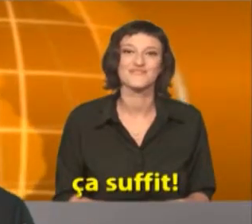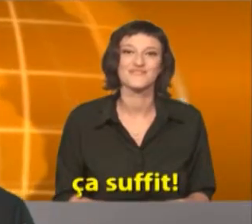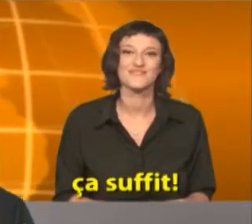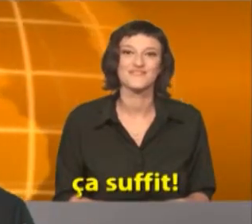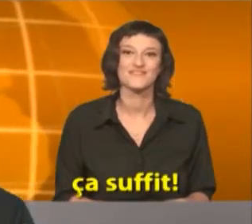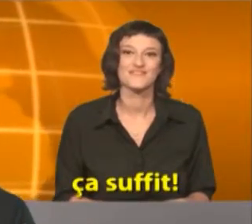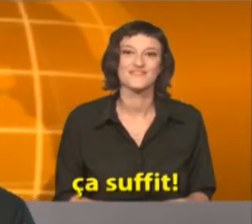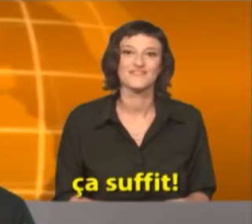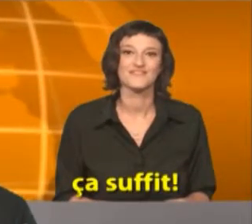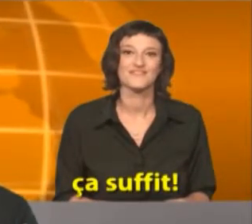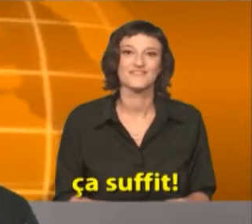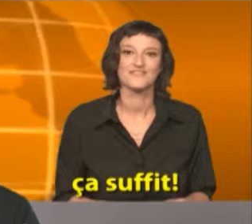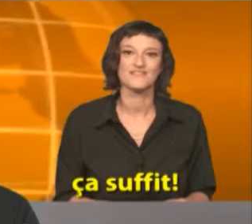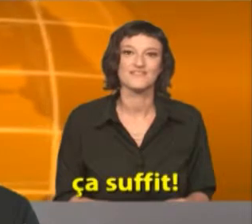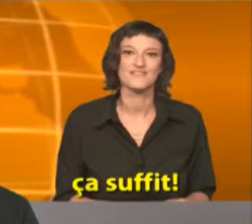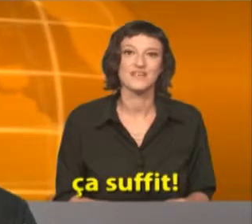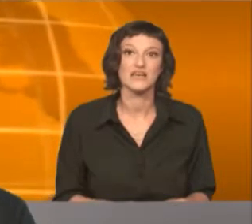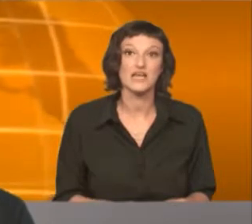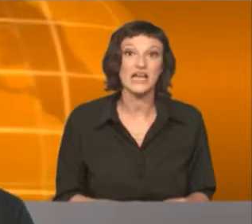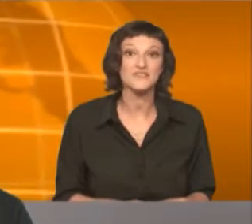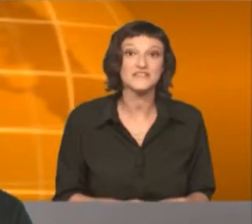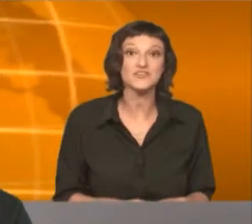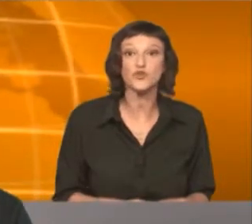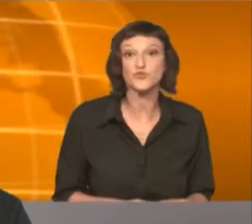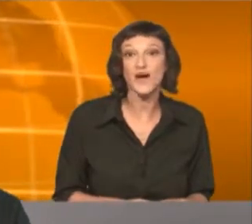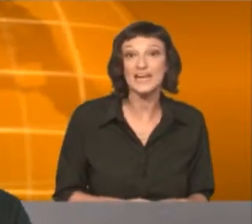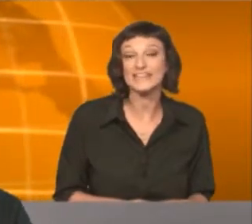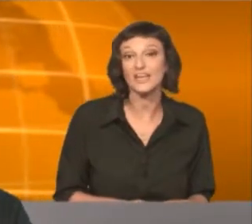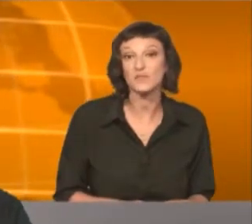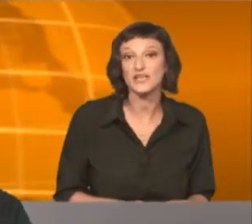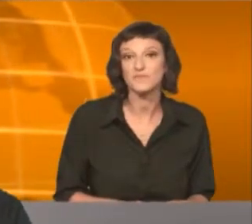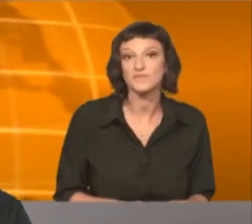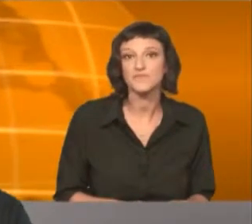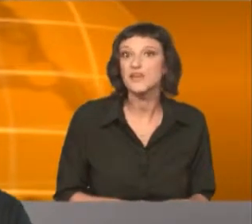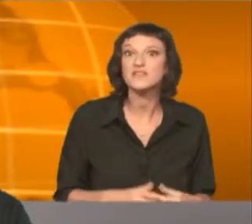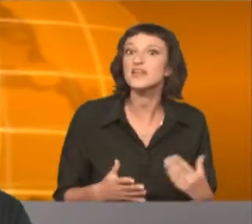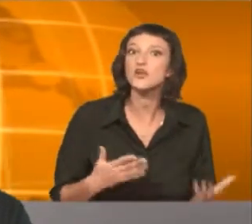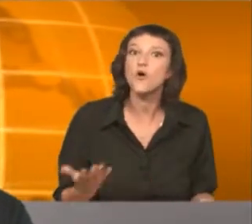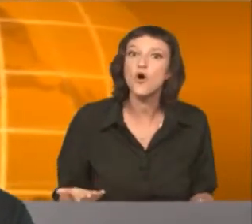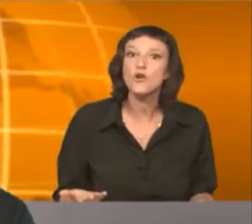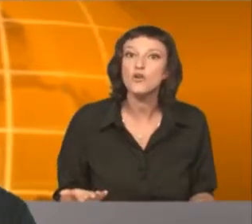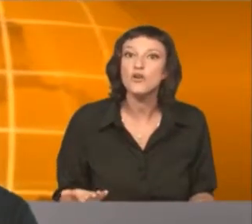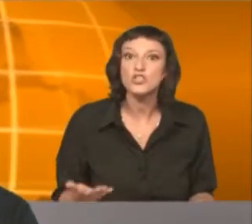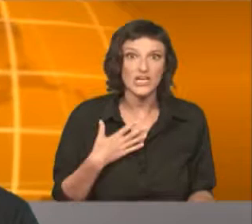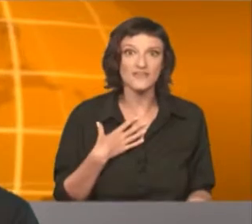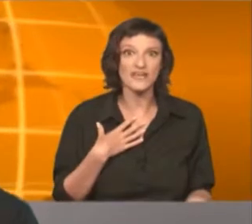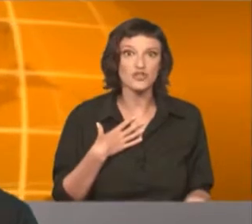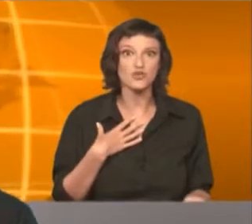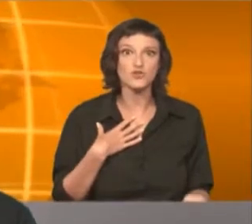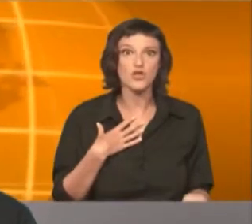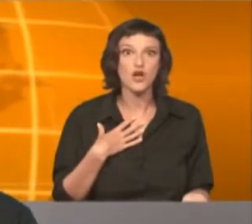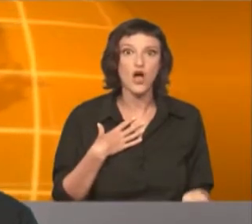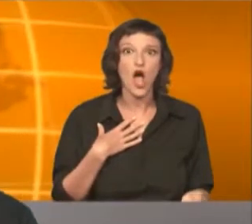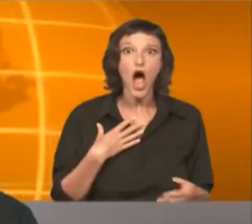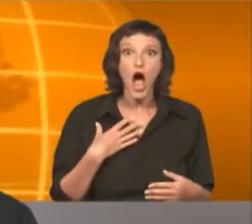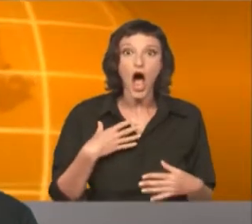È sufficiente. È sufficiente. La visite du phare est terminée. C'était comment? J'ai raté quelque